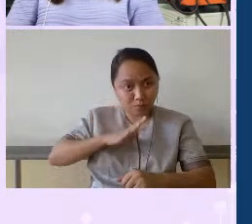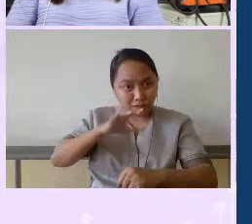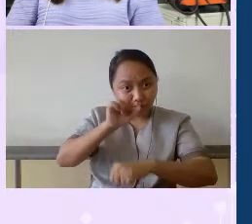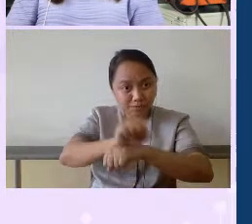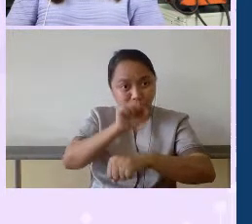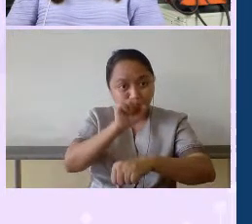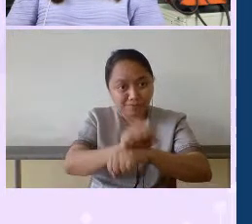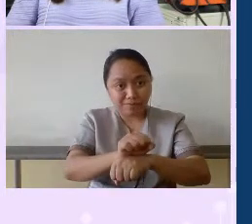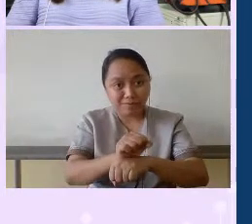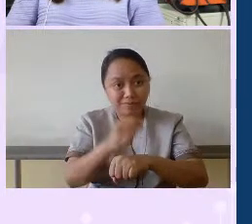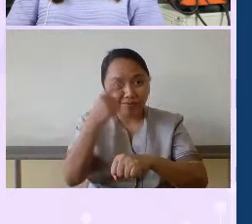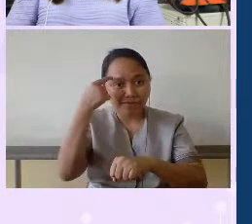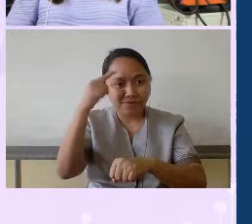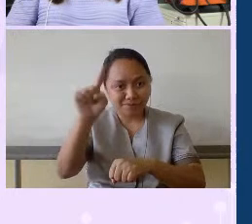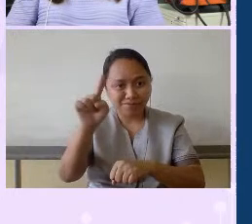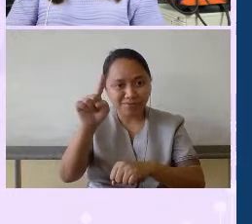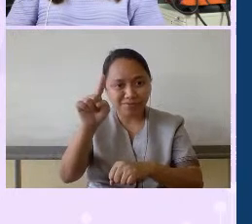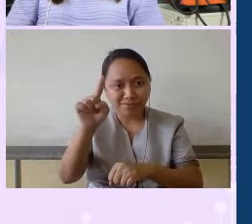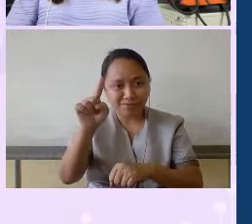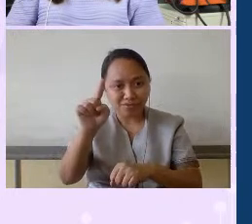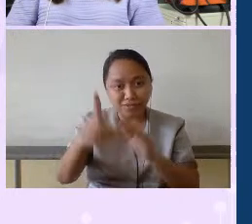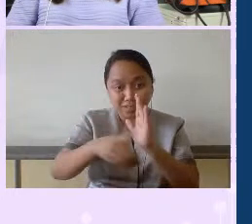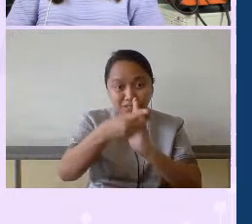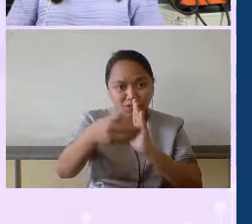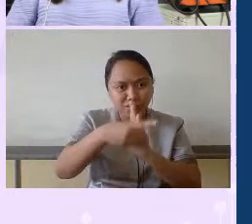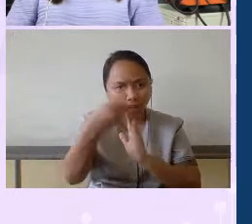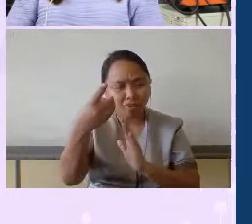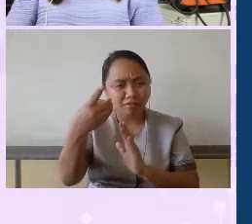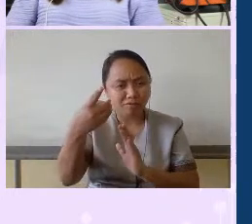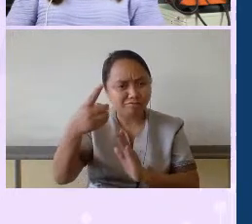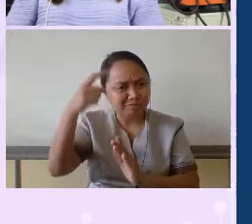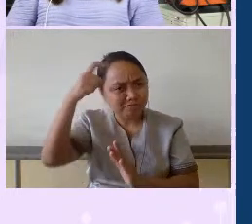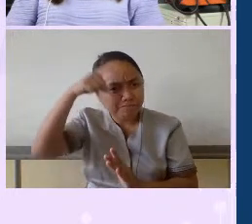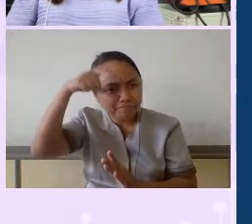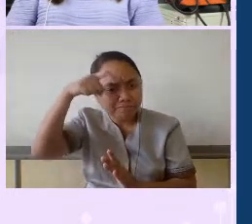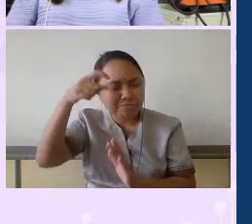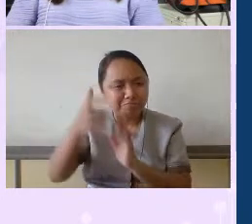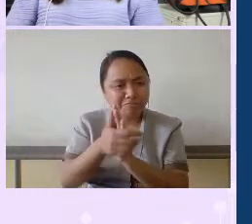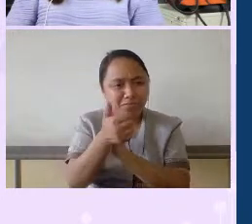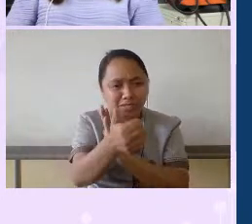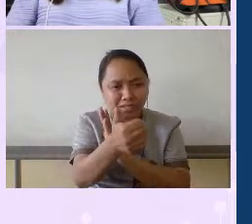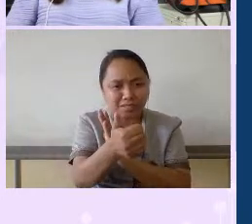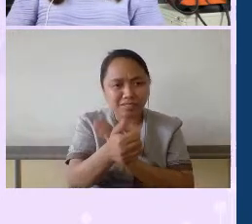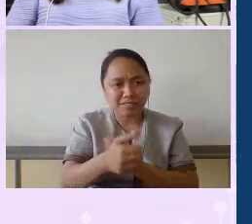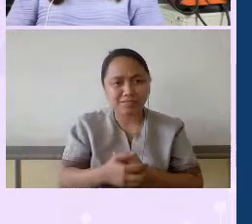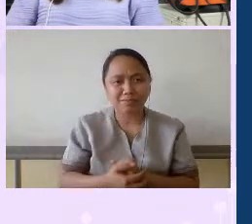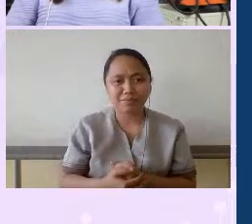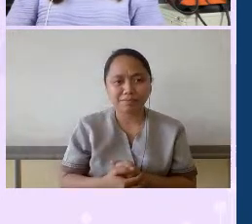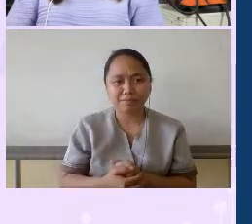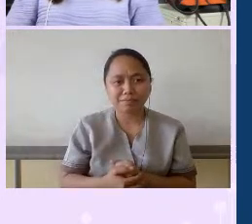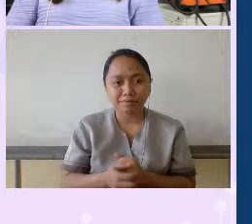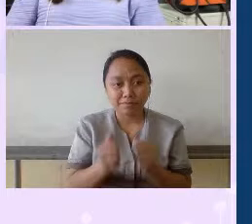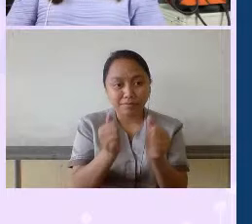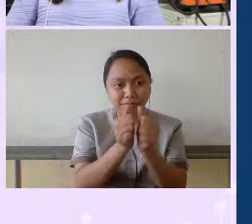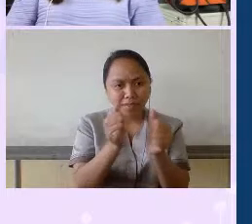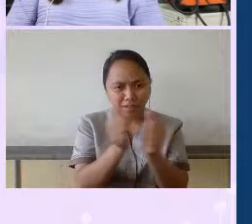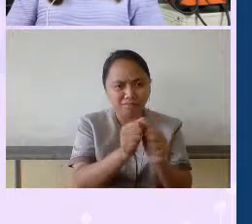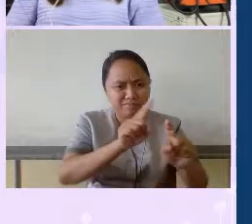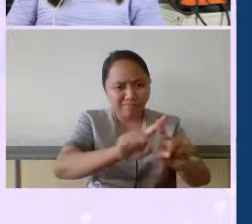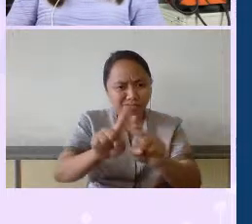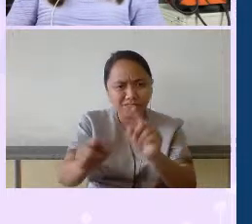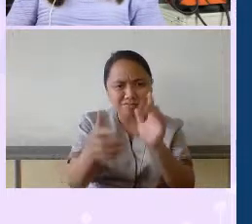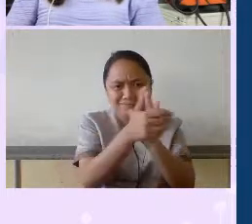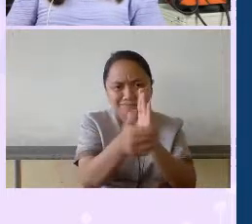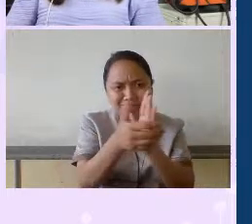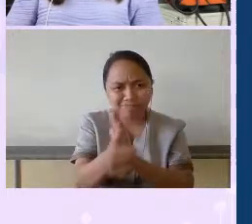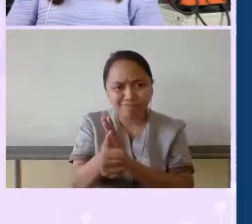or replaced in the process of digital transformation. At kasama po dito ang ating human skills, kung saan ito yung